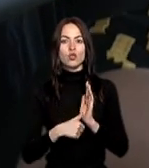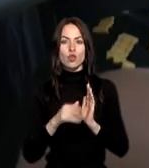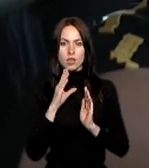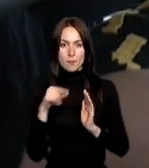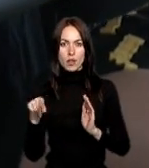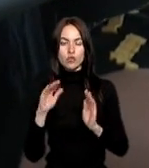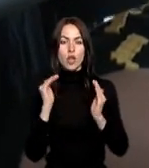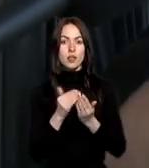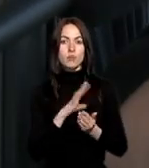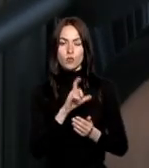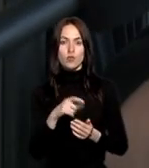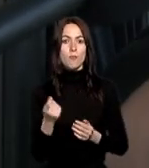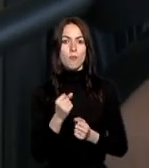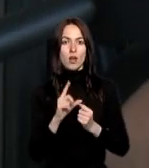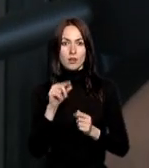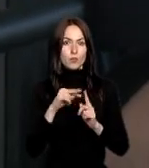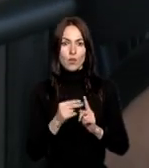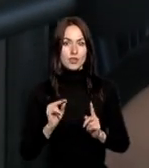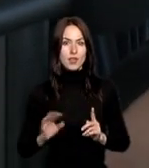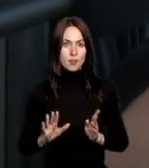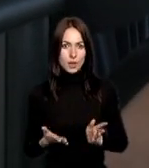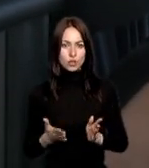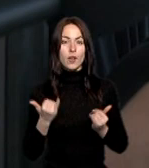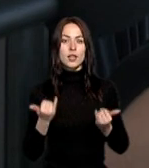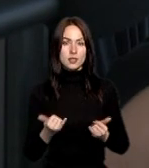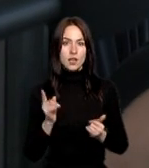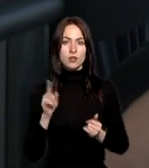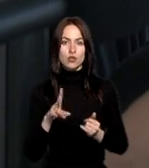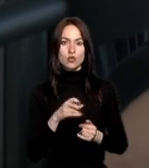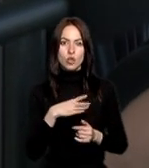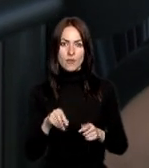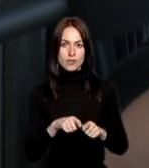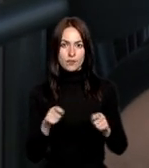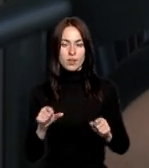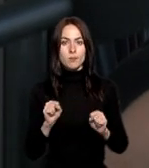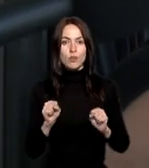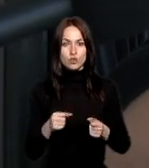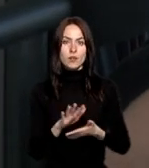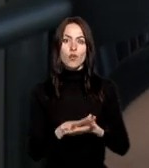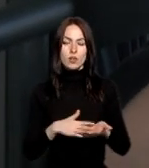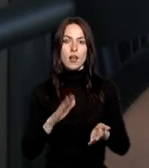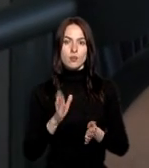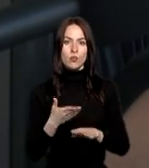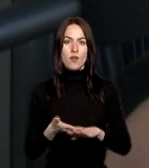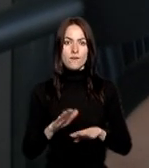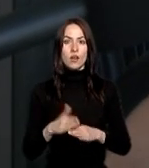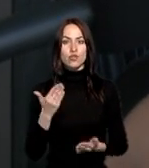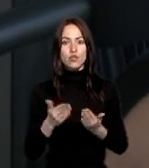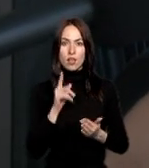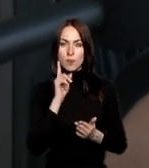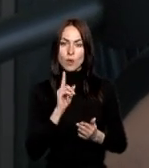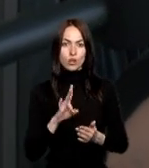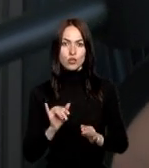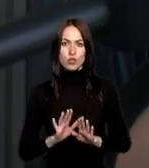людей небагато їздило, половина ж не працювали. І зараз не усі відкрилися. Можливо, далі буде важче, але поки що –